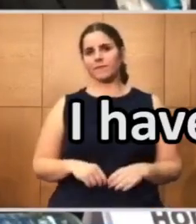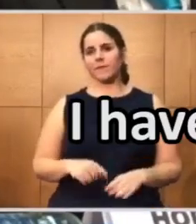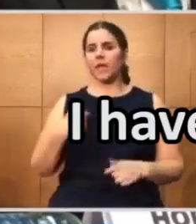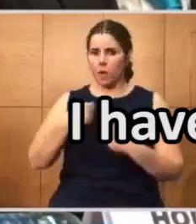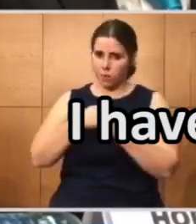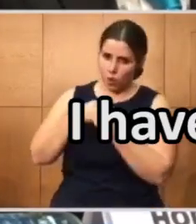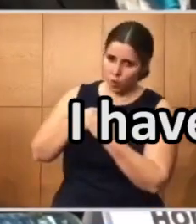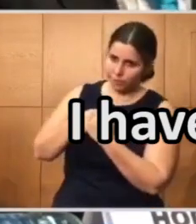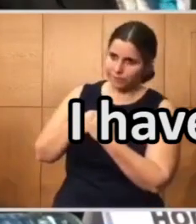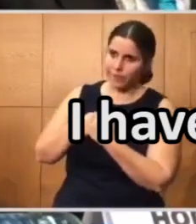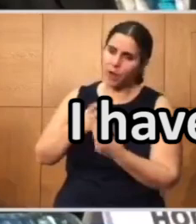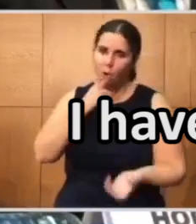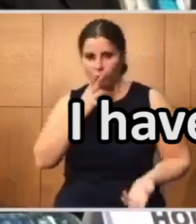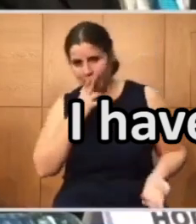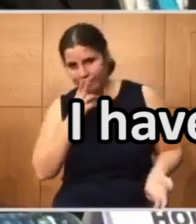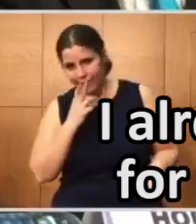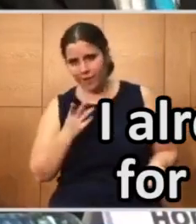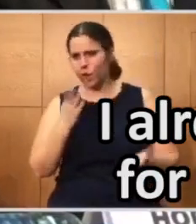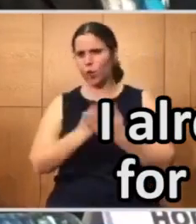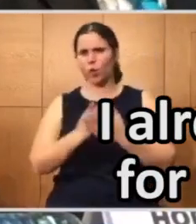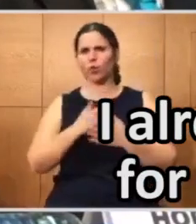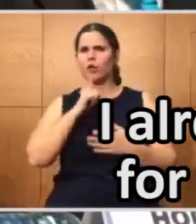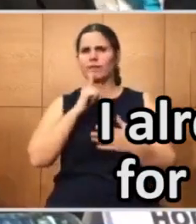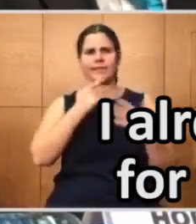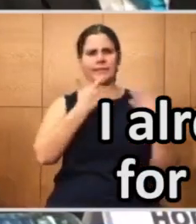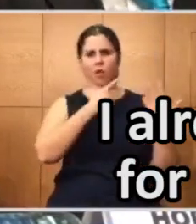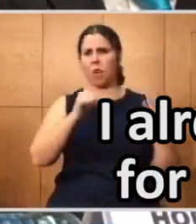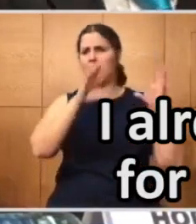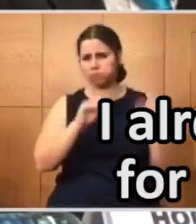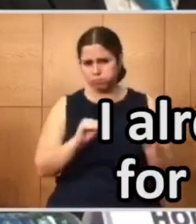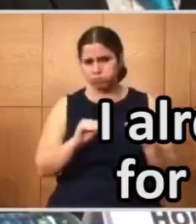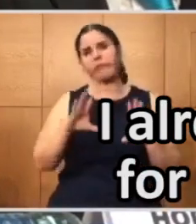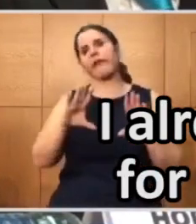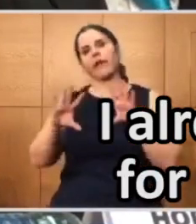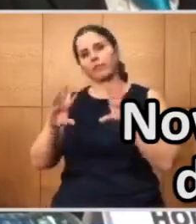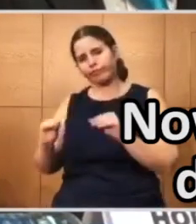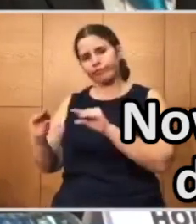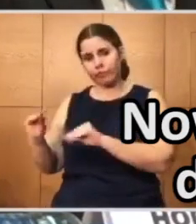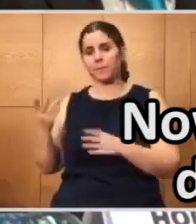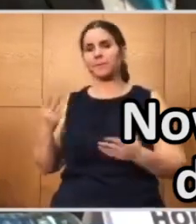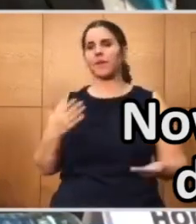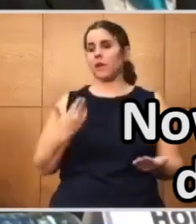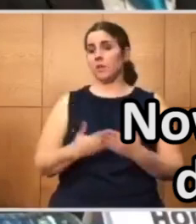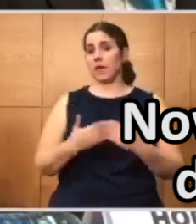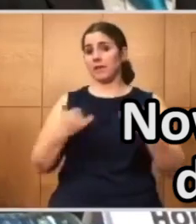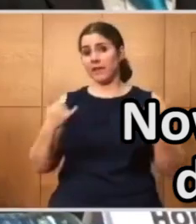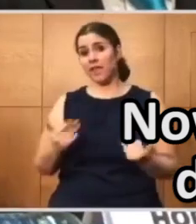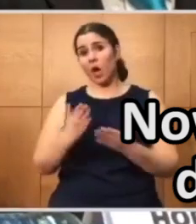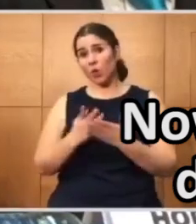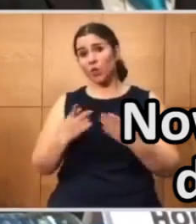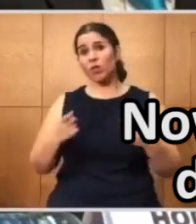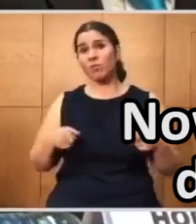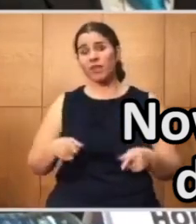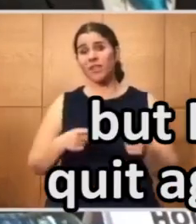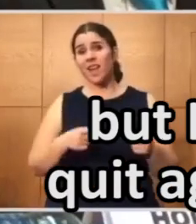Já bojuju s kouřením celý život, už jsem nekouřil 7 let a různě. Teď té kampani jsem bohužel trochu začal,